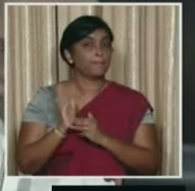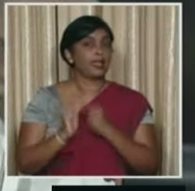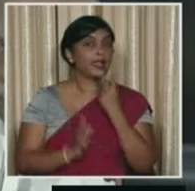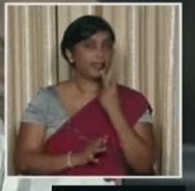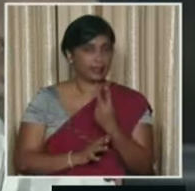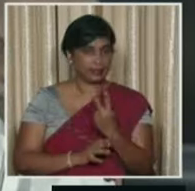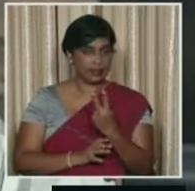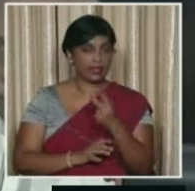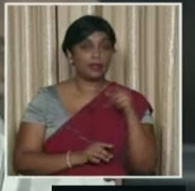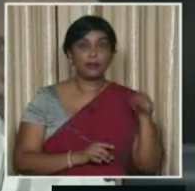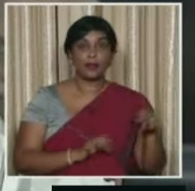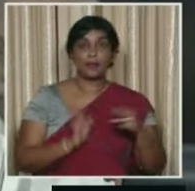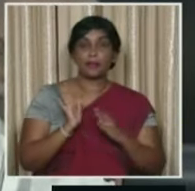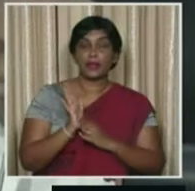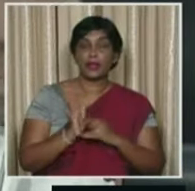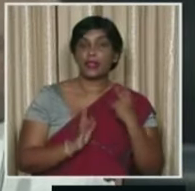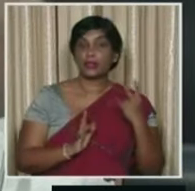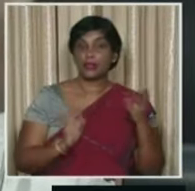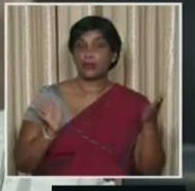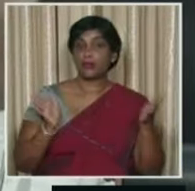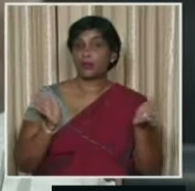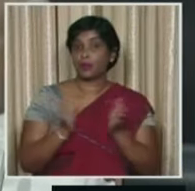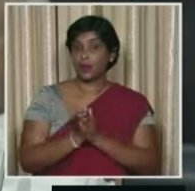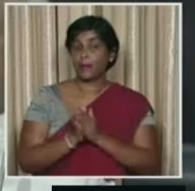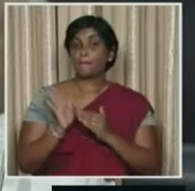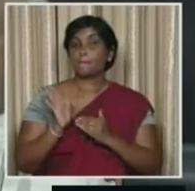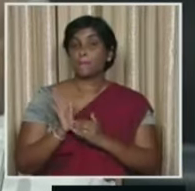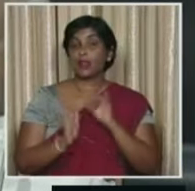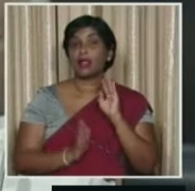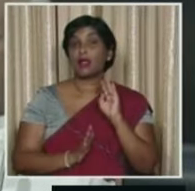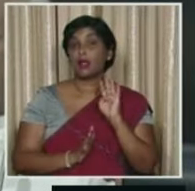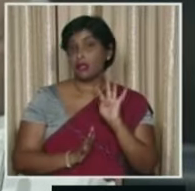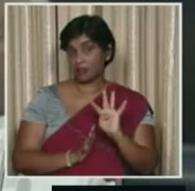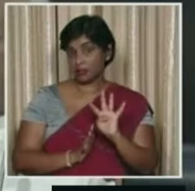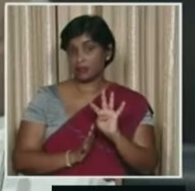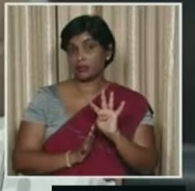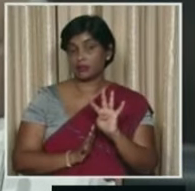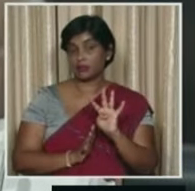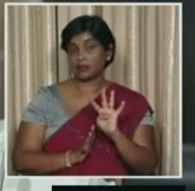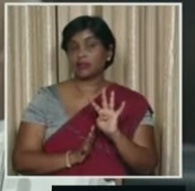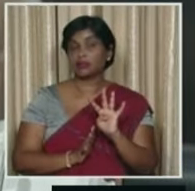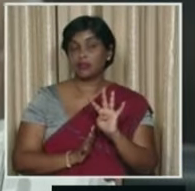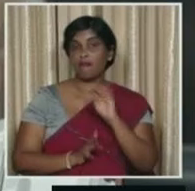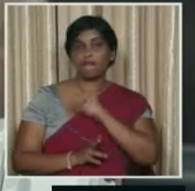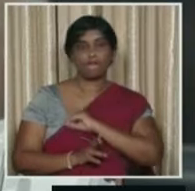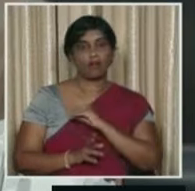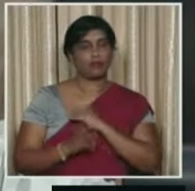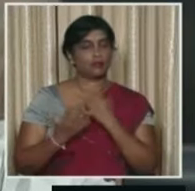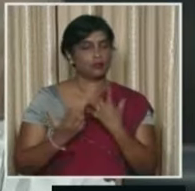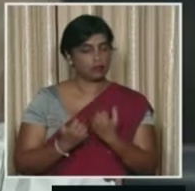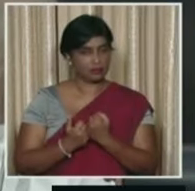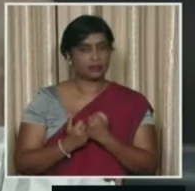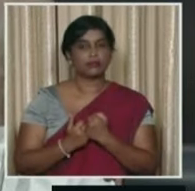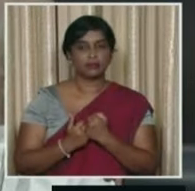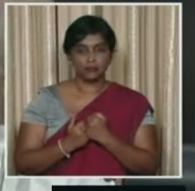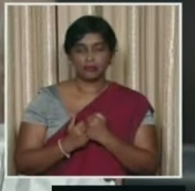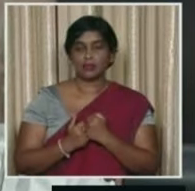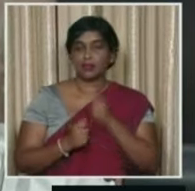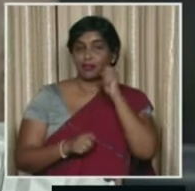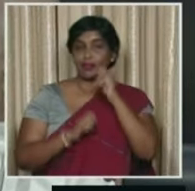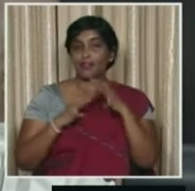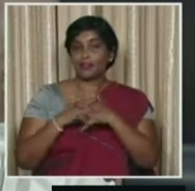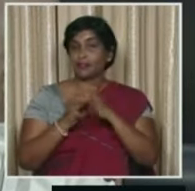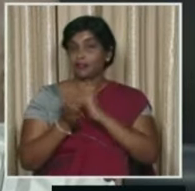2යි. මෙතන මිලියන 2යි. ඒ කියන්නේ මිලියන 4ක් දැනට මේකෙන් වාසි ලබනවා. අස්වැසුම වැඩසටහන